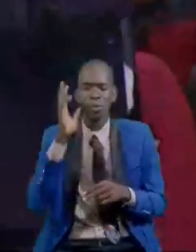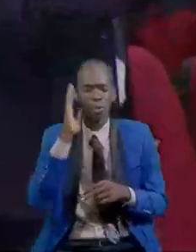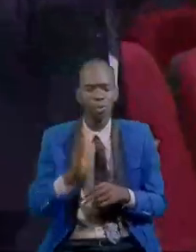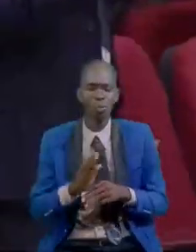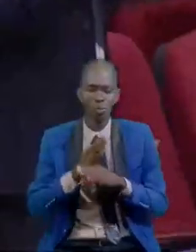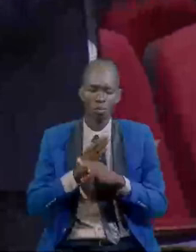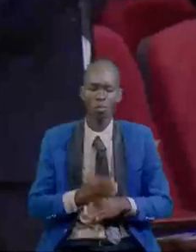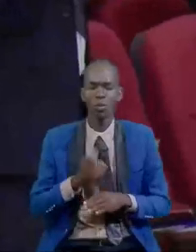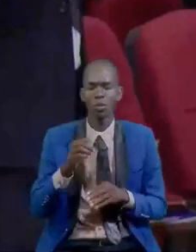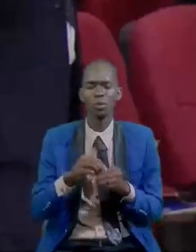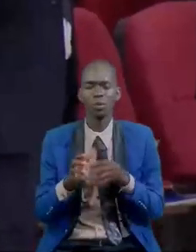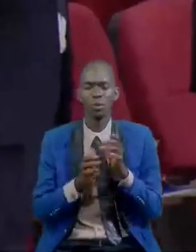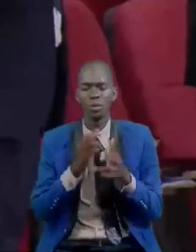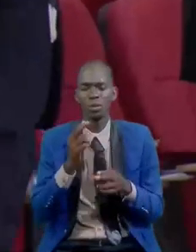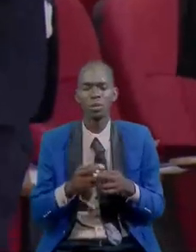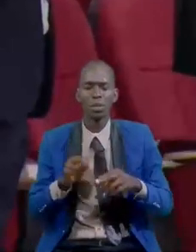Personne ne tiendra devant toi.